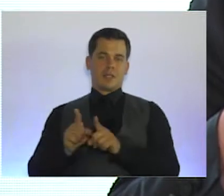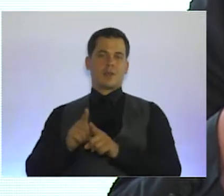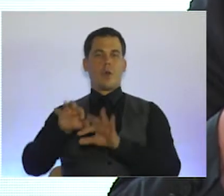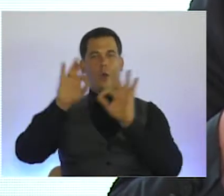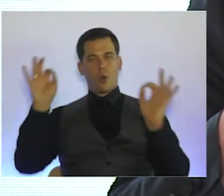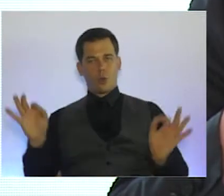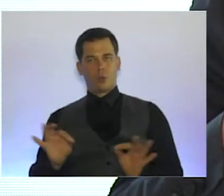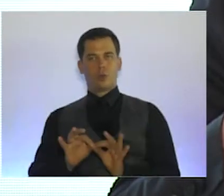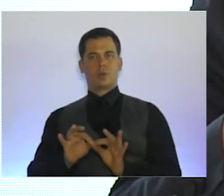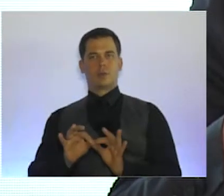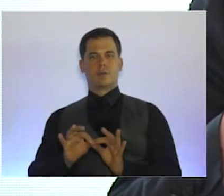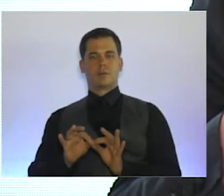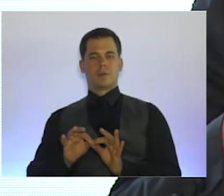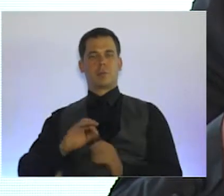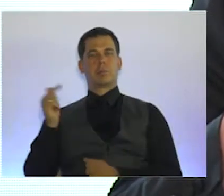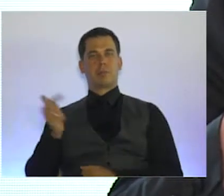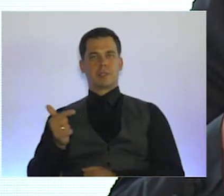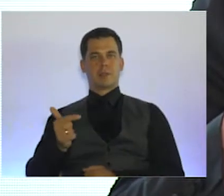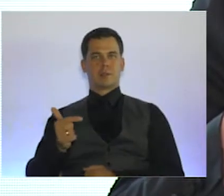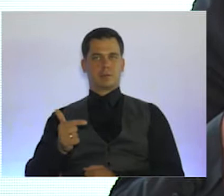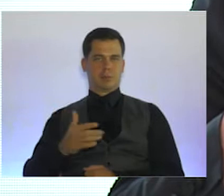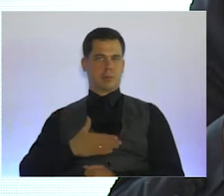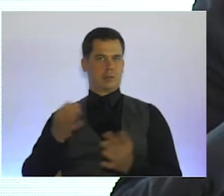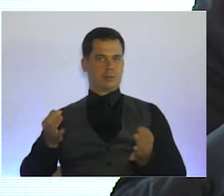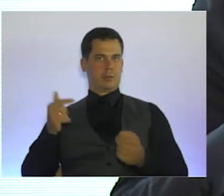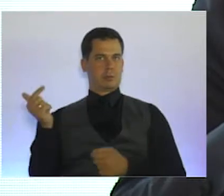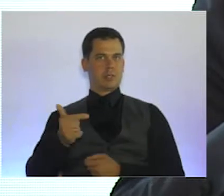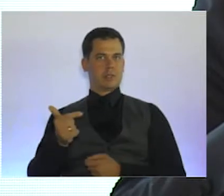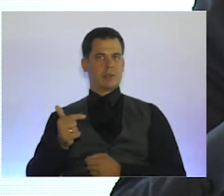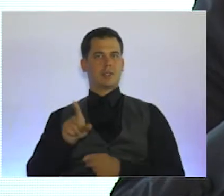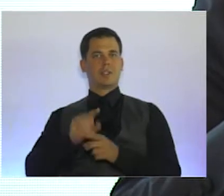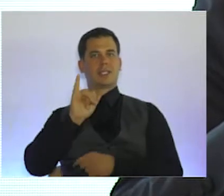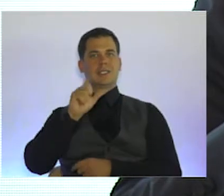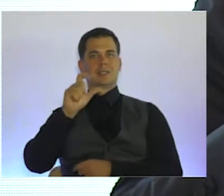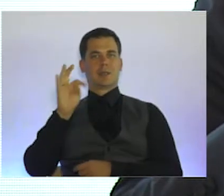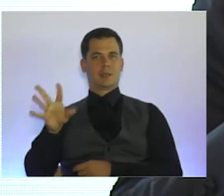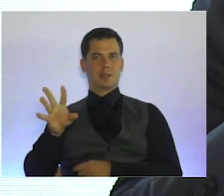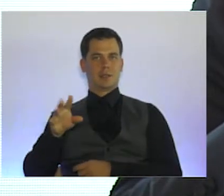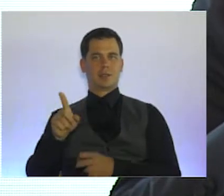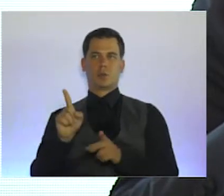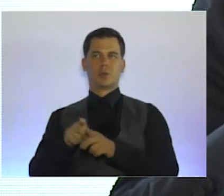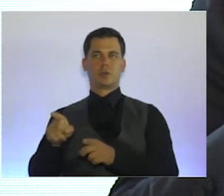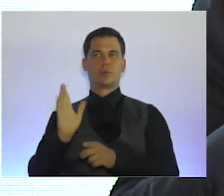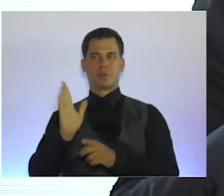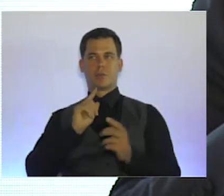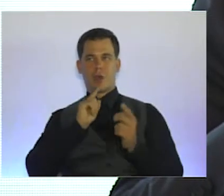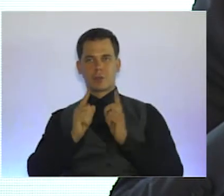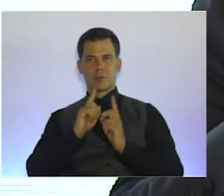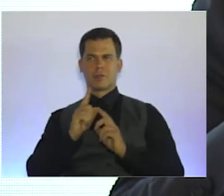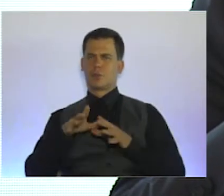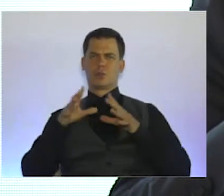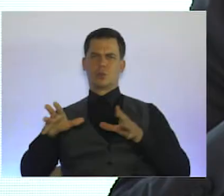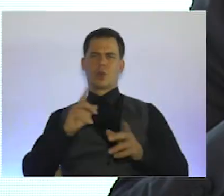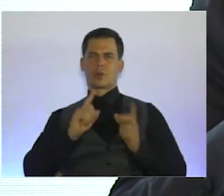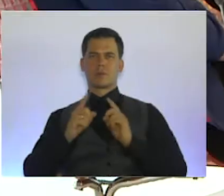generalnie biznes, który dzisiaj funkcjonuje, w szczególności ICT, o którym tutaj będziemy mówić i mówimy bardzo